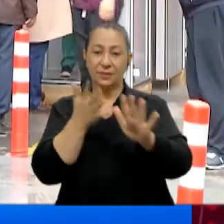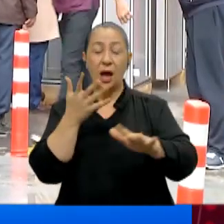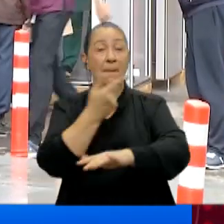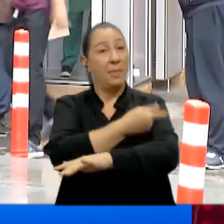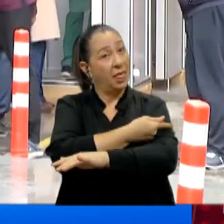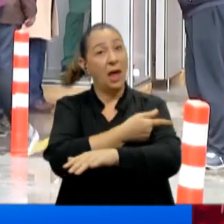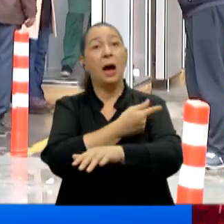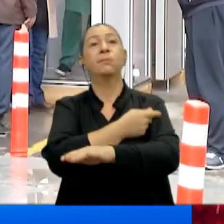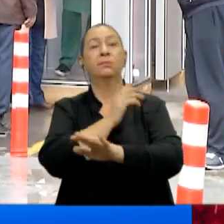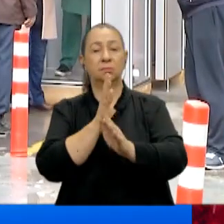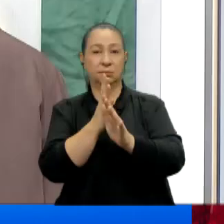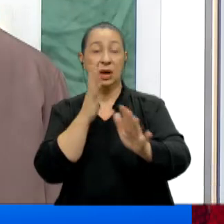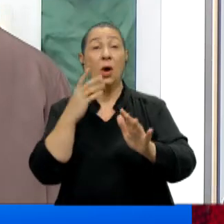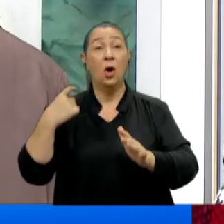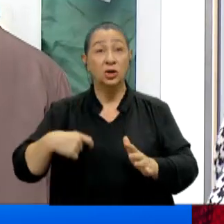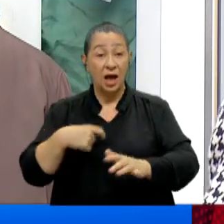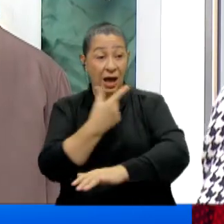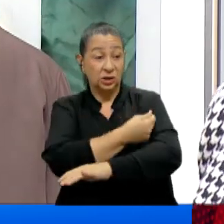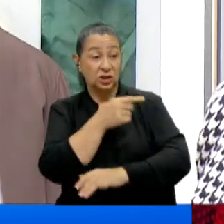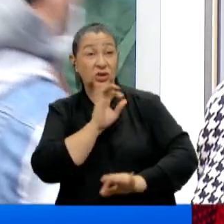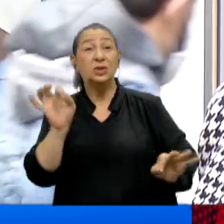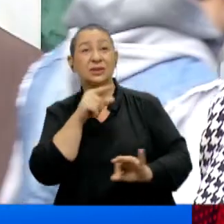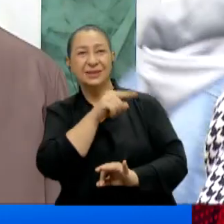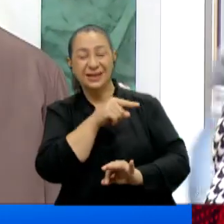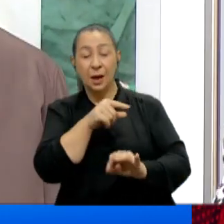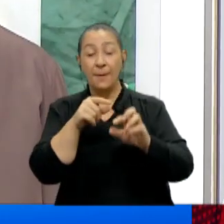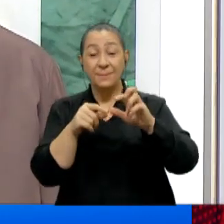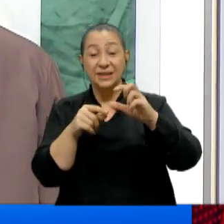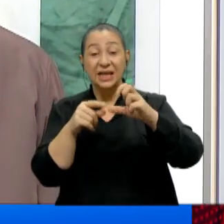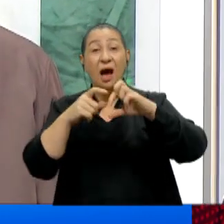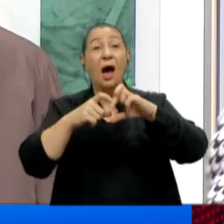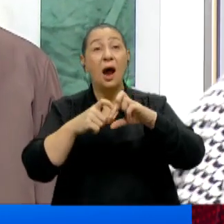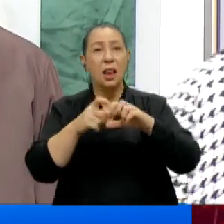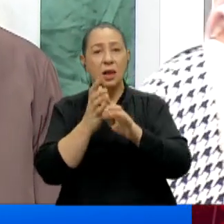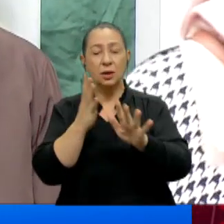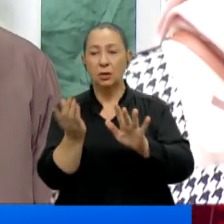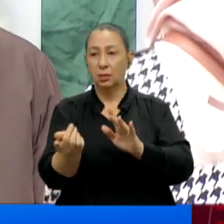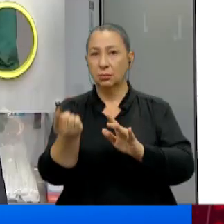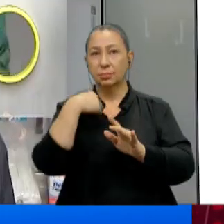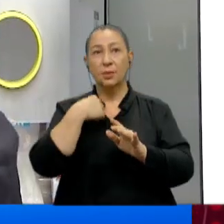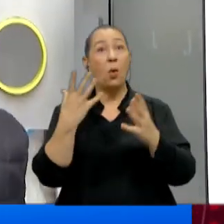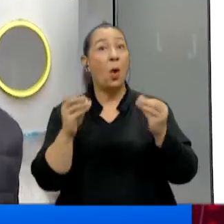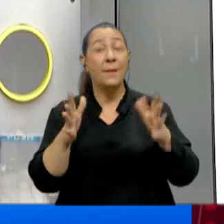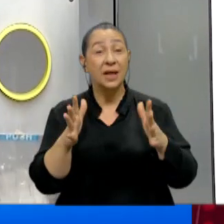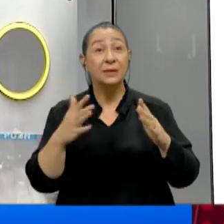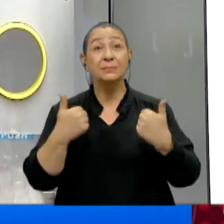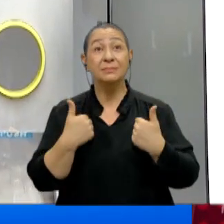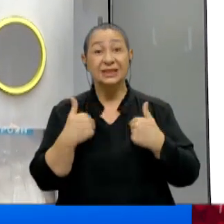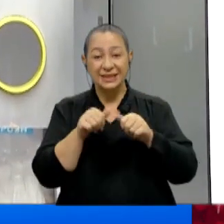aşısız insanlar, özellikle aşısız olanlar PCR kuyruğunda enfekte olma riski taşıyor. Çünkü